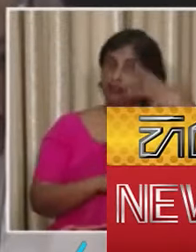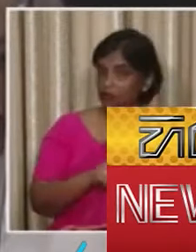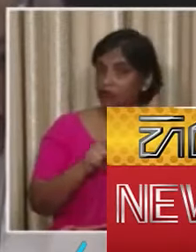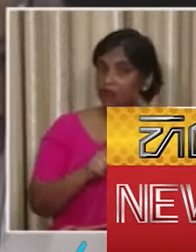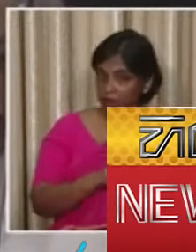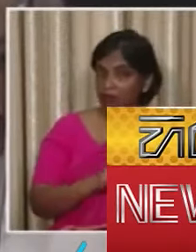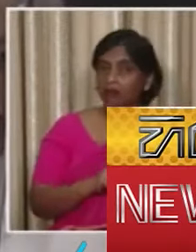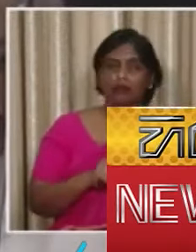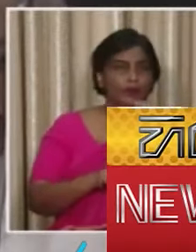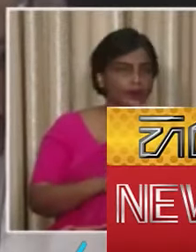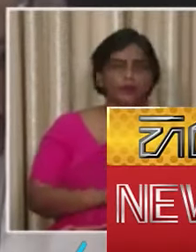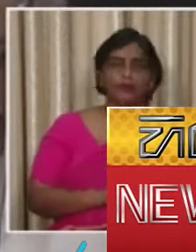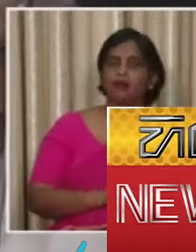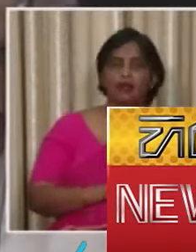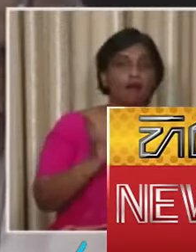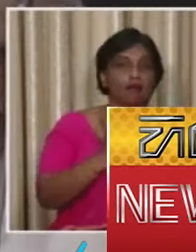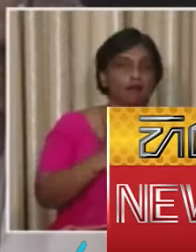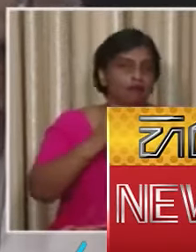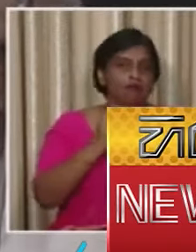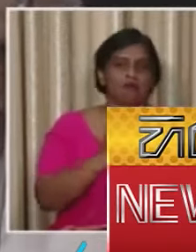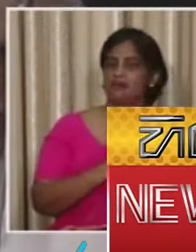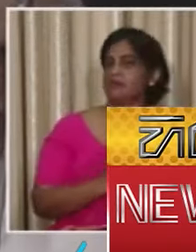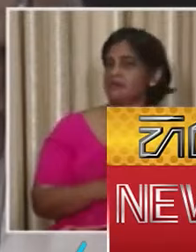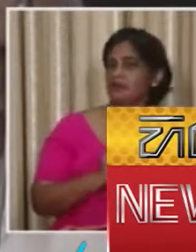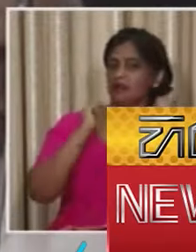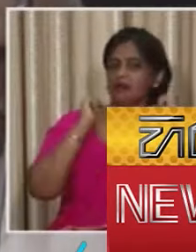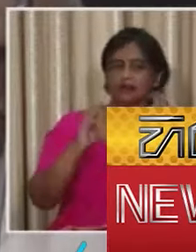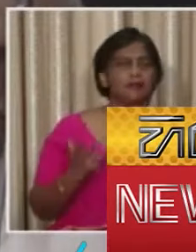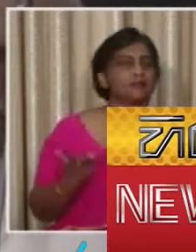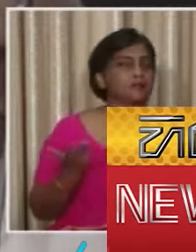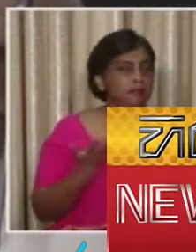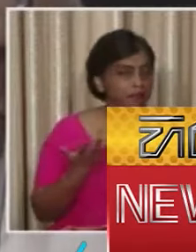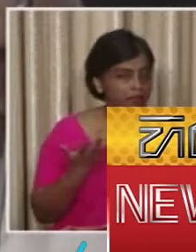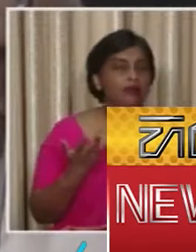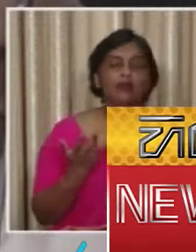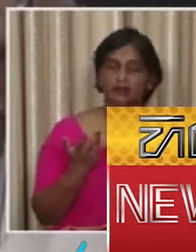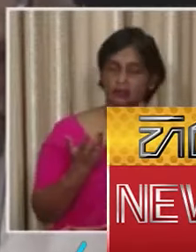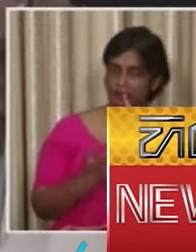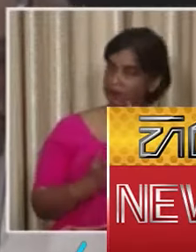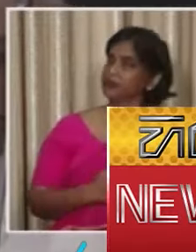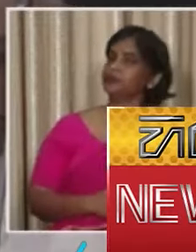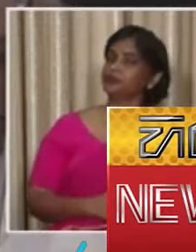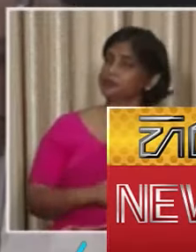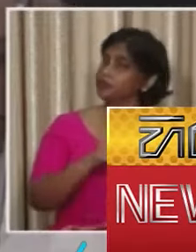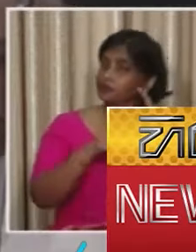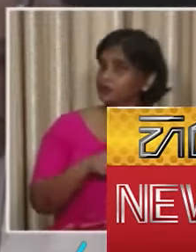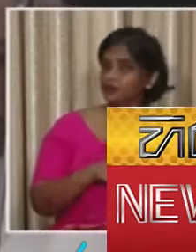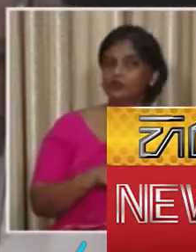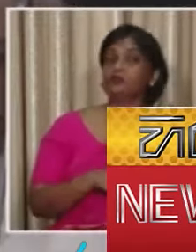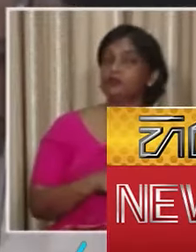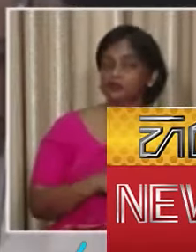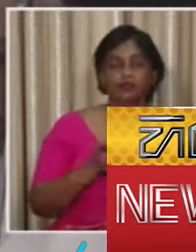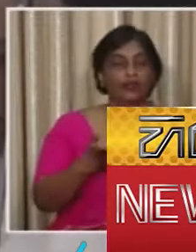වාරිකය ලැබුණත් කිසි ලෙසකින් ණය ප්‍රතිව්‍යගතකරණය සාර්ථක කරගන්න අපට ලැබෙන්නේ නෑ කියලා කිව්වා. ඒ විතරක් නෙවෙයි,